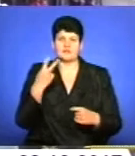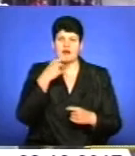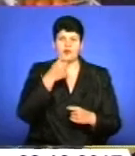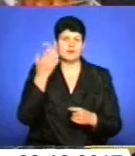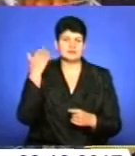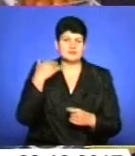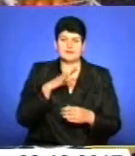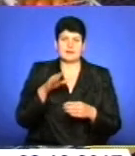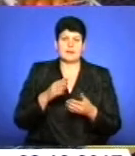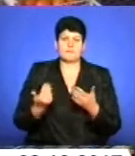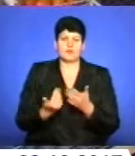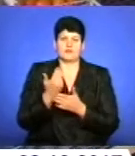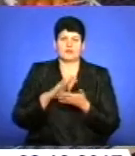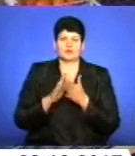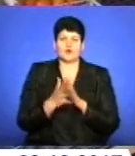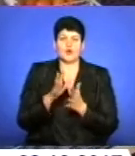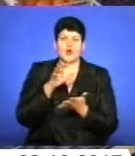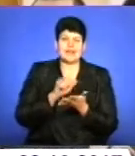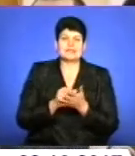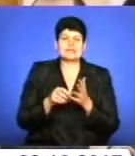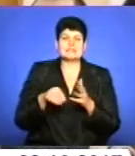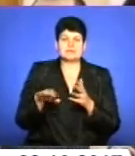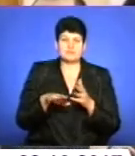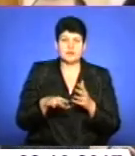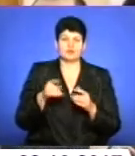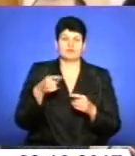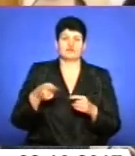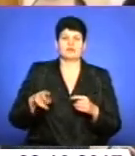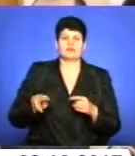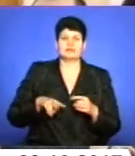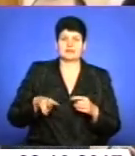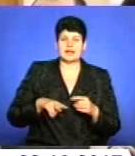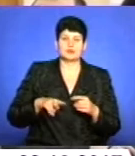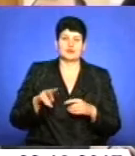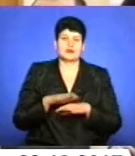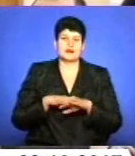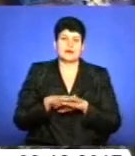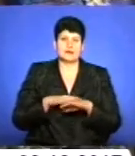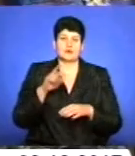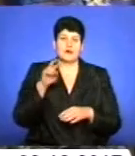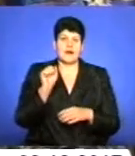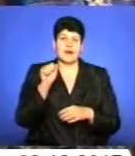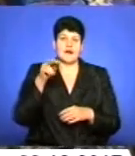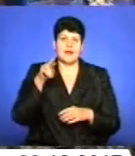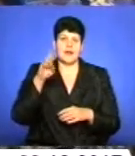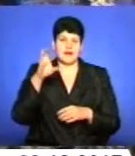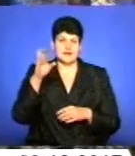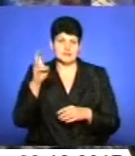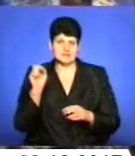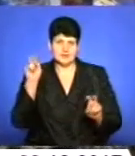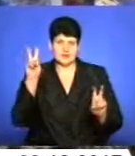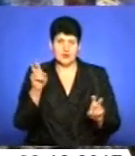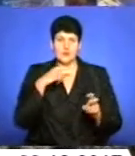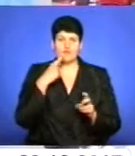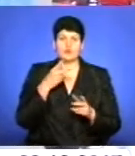поновили договори про оренду землі, оскільки, за словами директора ринку Юрія Ворка, «Аляска ТЕР» офіційно закрили. Підприємці ж відмовляються